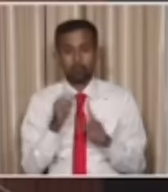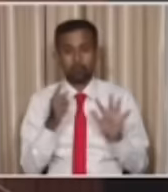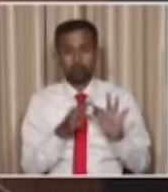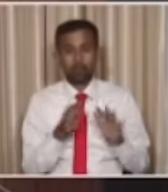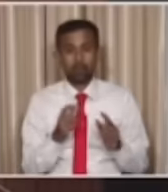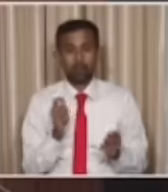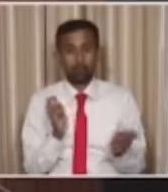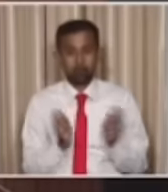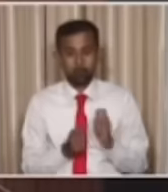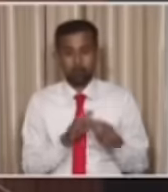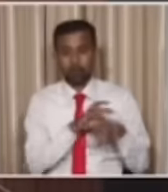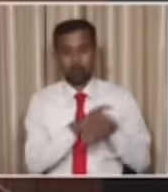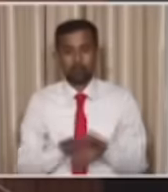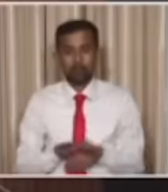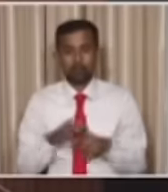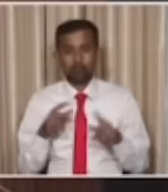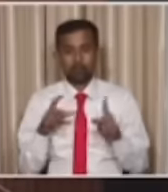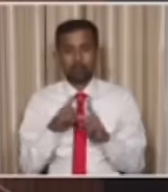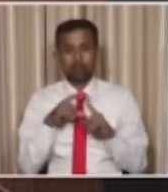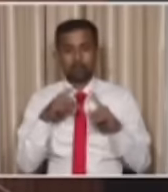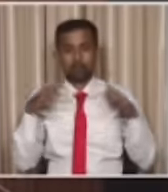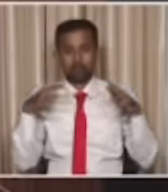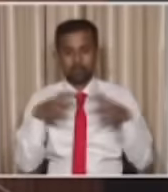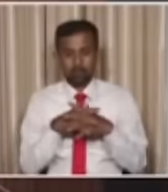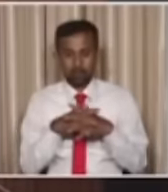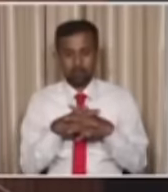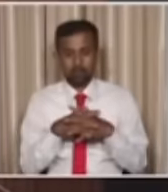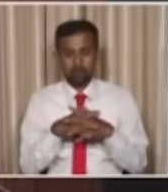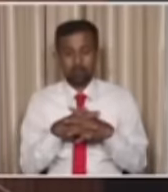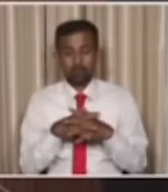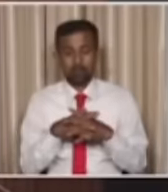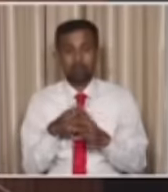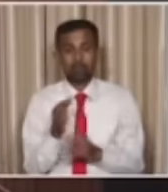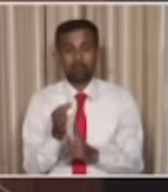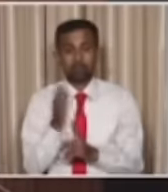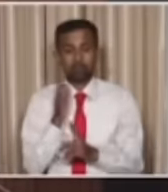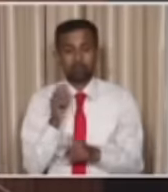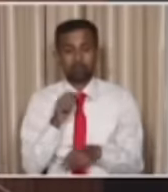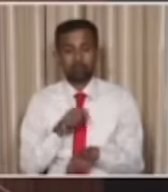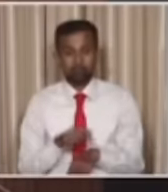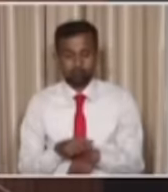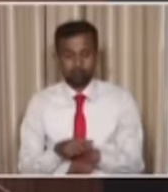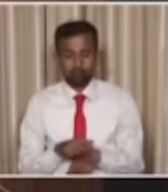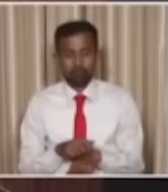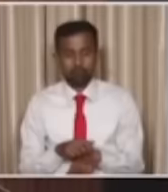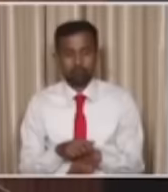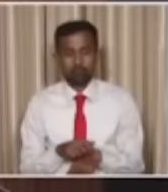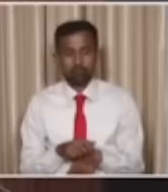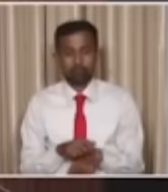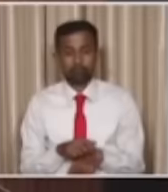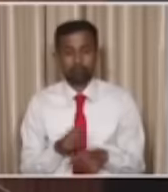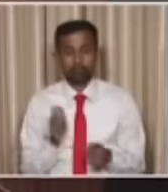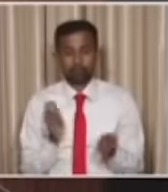ක්‍රිකට් පාලක මණ්ඩලය ගෙන්නුවේ ඩියු ගුණසේකර හිටපු කෝප් කමිටුවේ සභාපතිවරයා ඉන්න වෙලාවේ තමයි